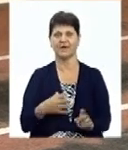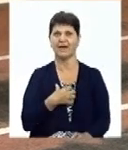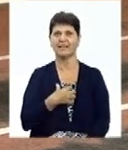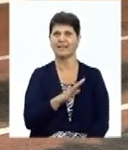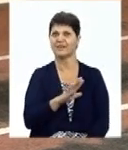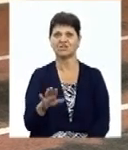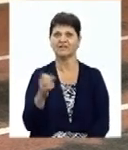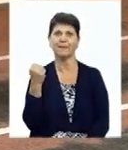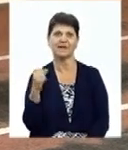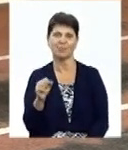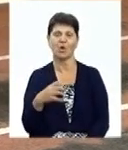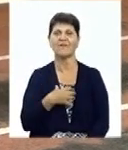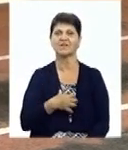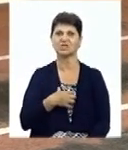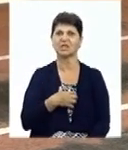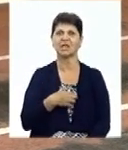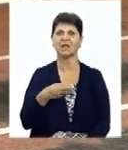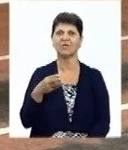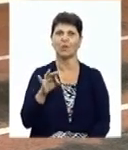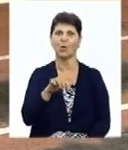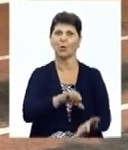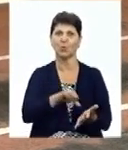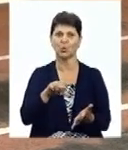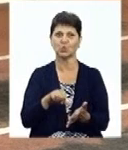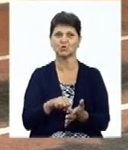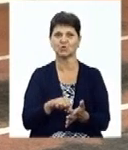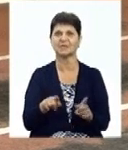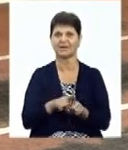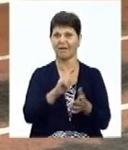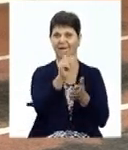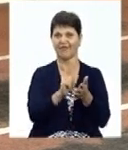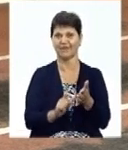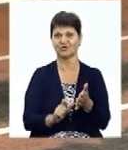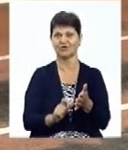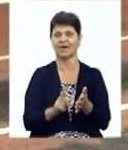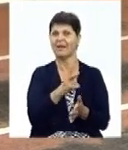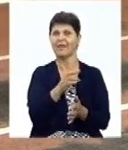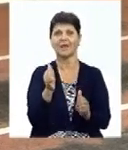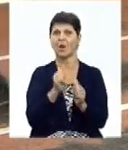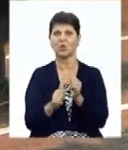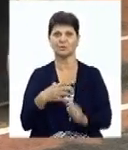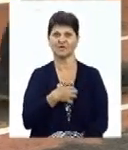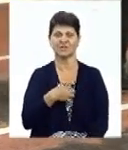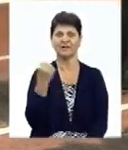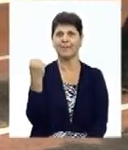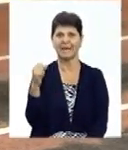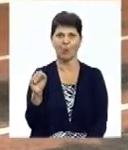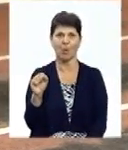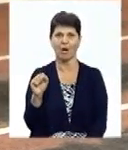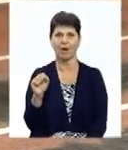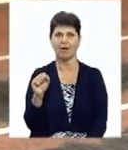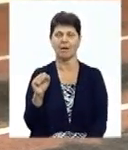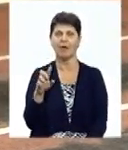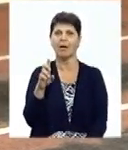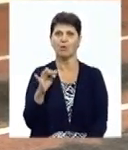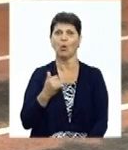неважлива перемога, а важлива участь. То я і такий віршик склала, що не кожному важлива перемога,